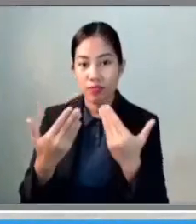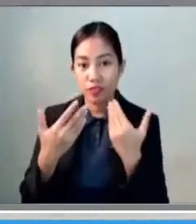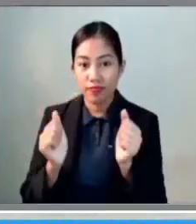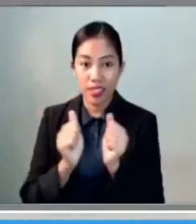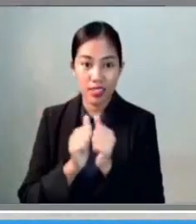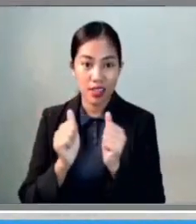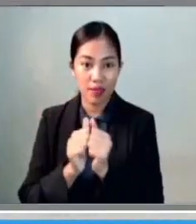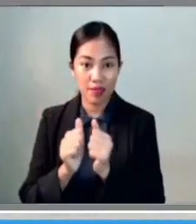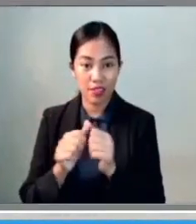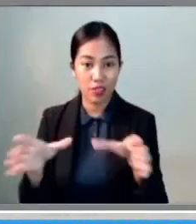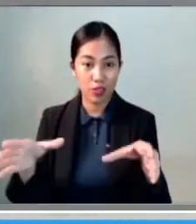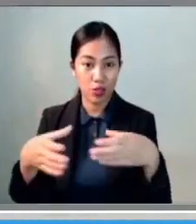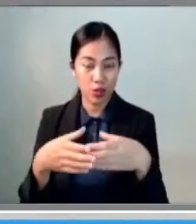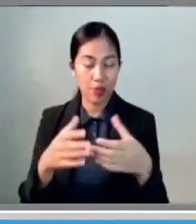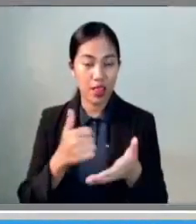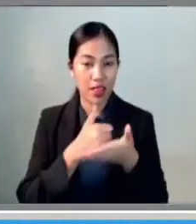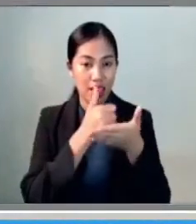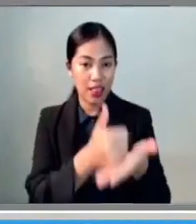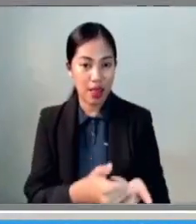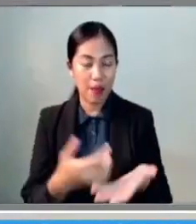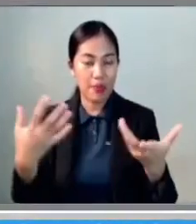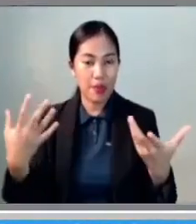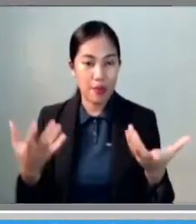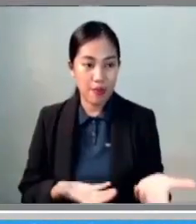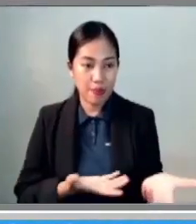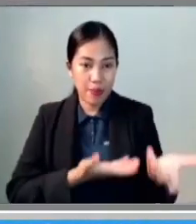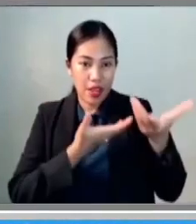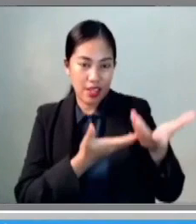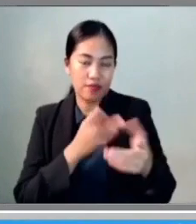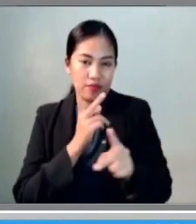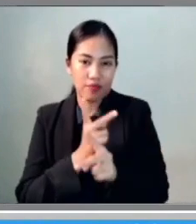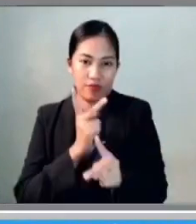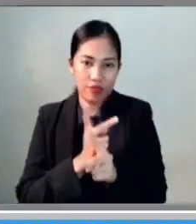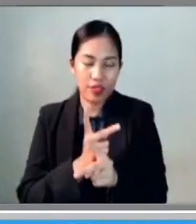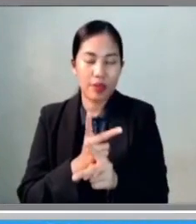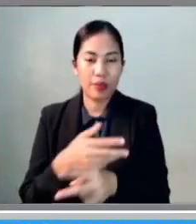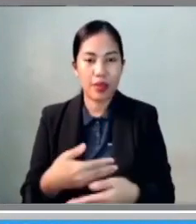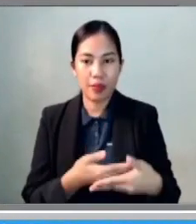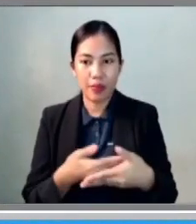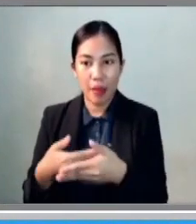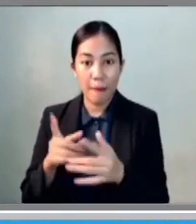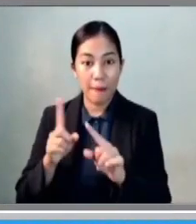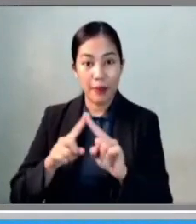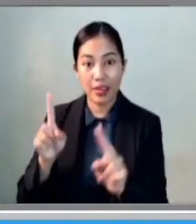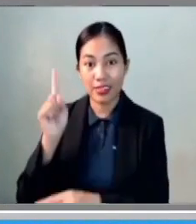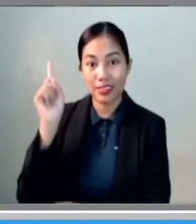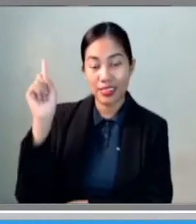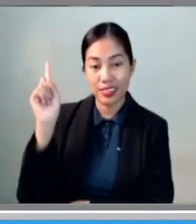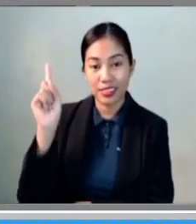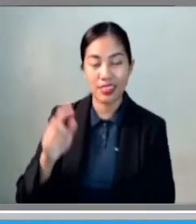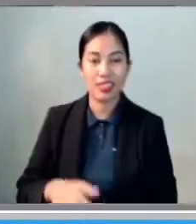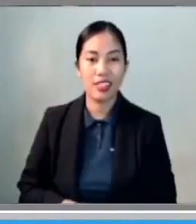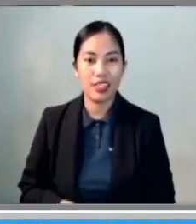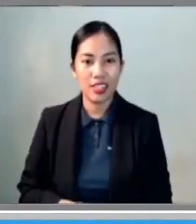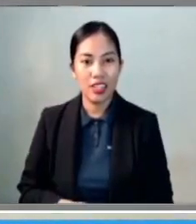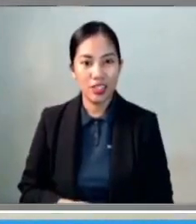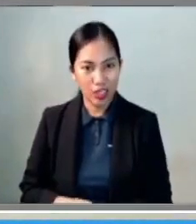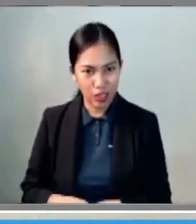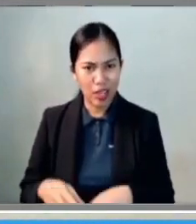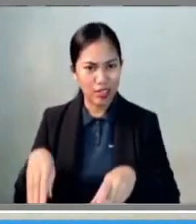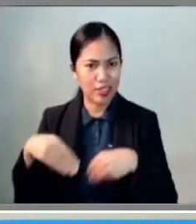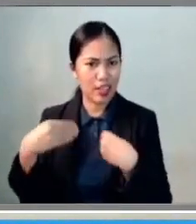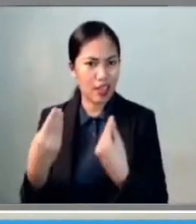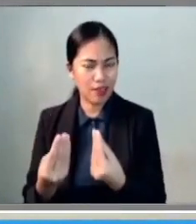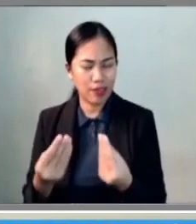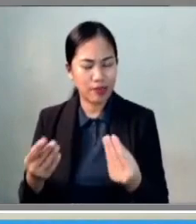tumulong kargahin at alagaan si Baby. Pero si Baby Luan nga raw ang nagbibigay ng energy sa kanila. Paakit ng